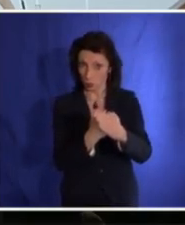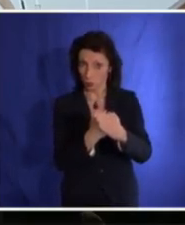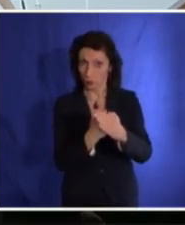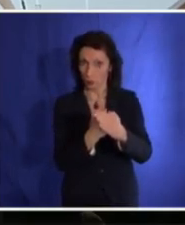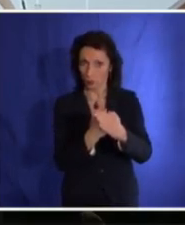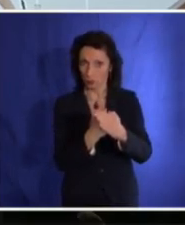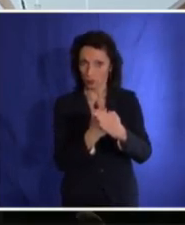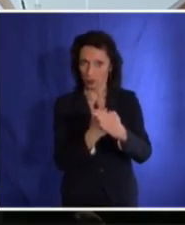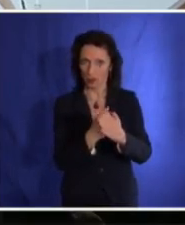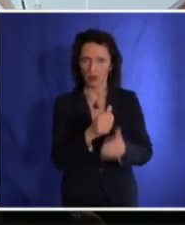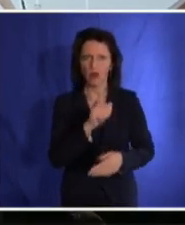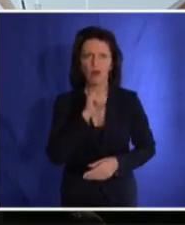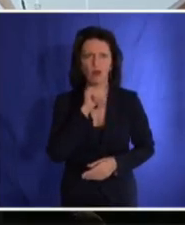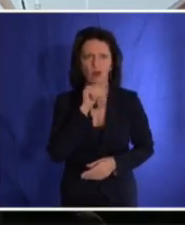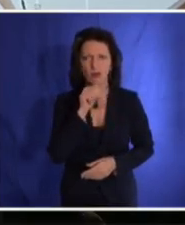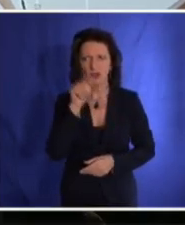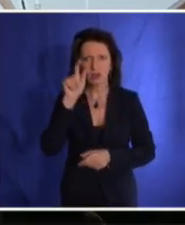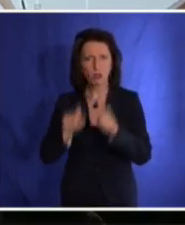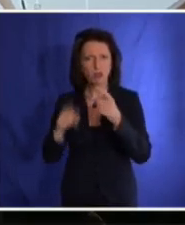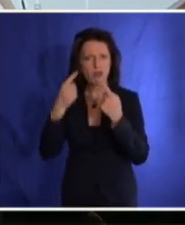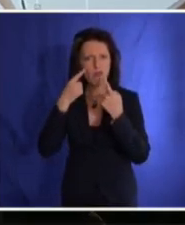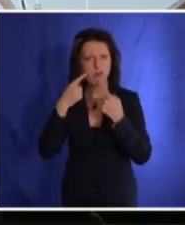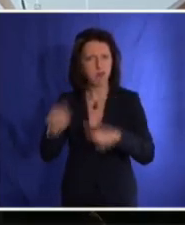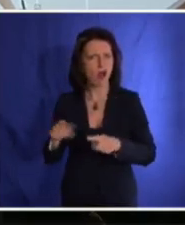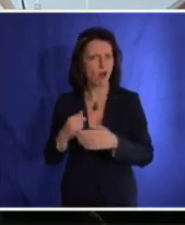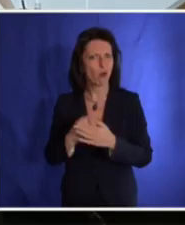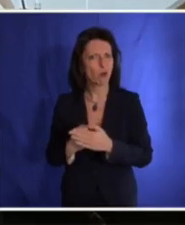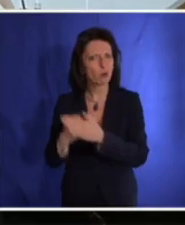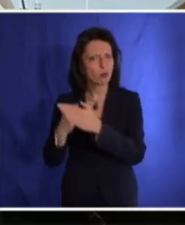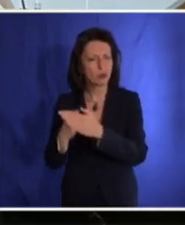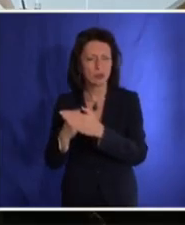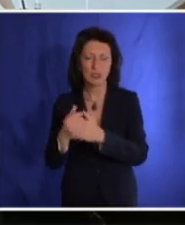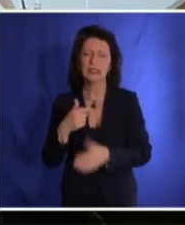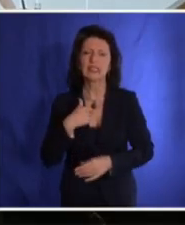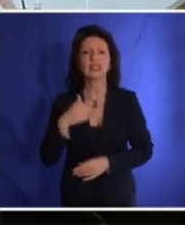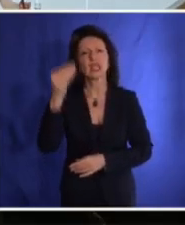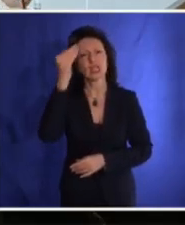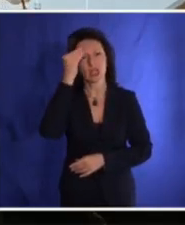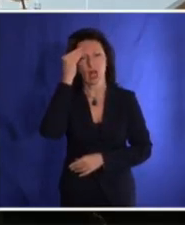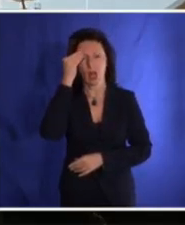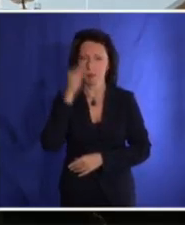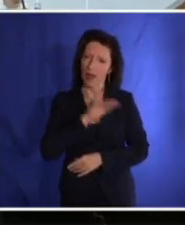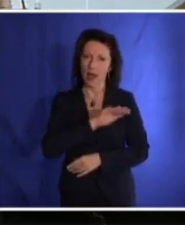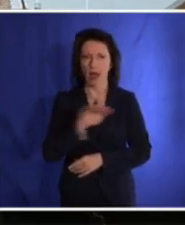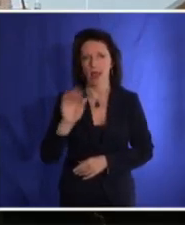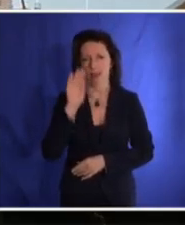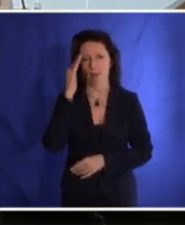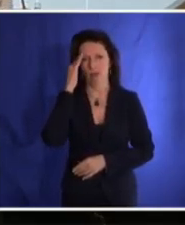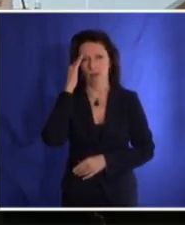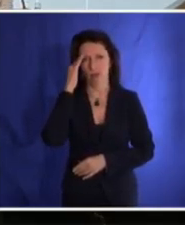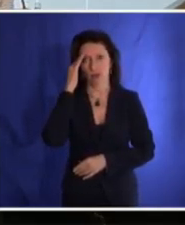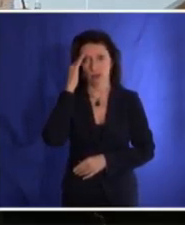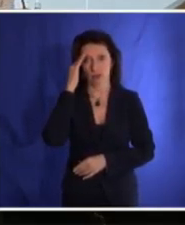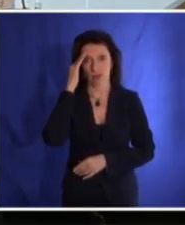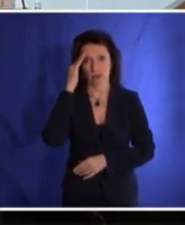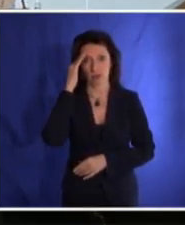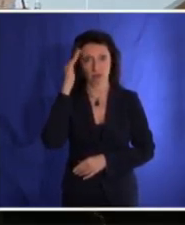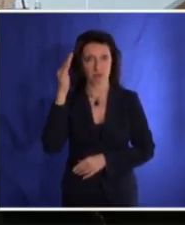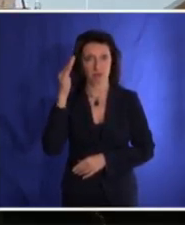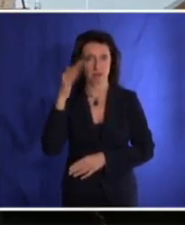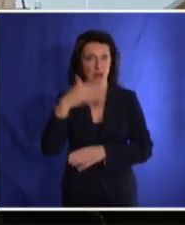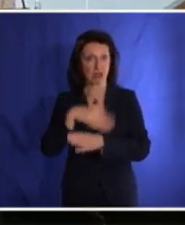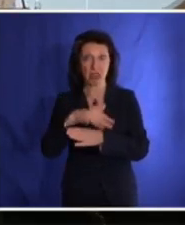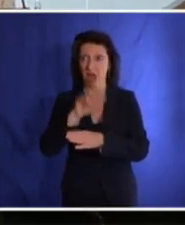und nicht die Faulen zu unterstützen. Und ich glaube, wir alle wissen, draußen vor Ort an den